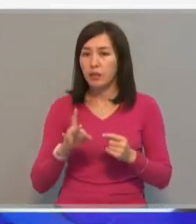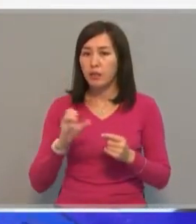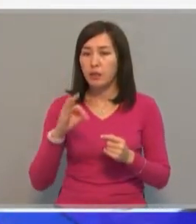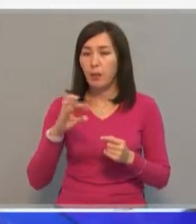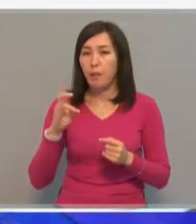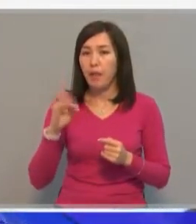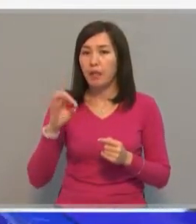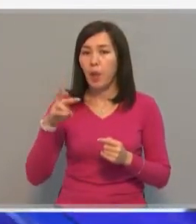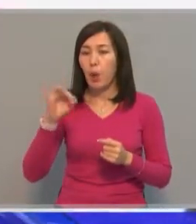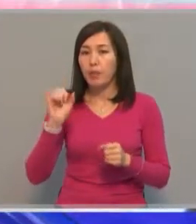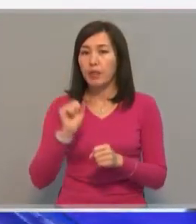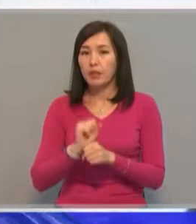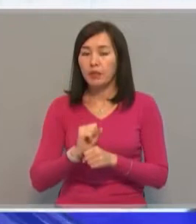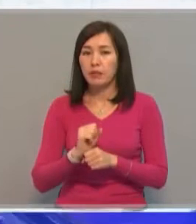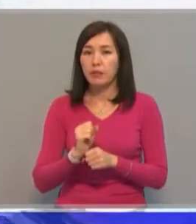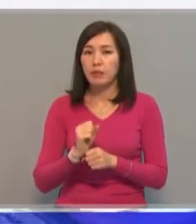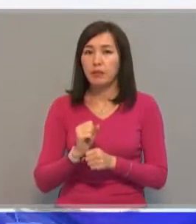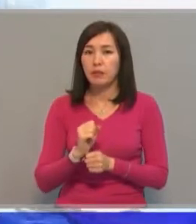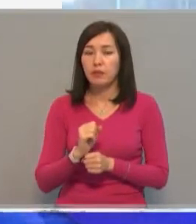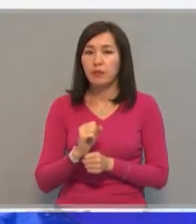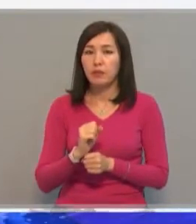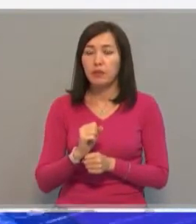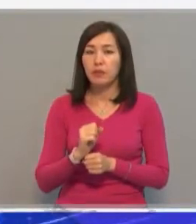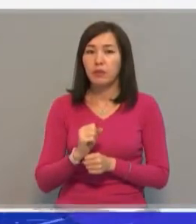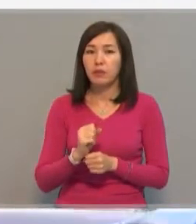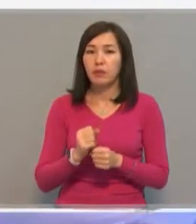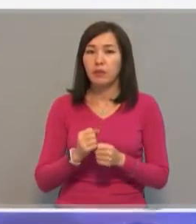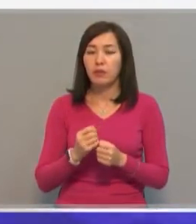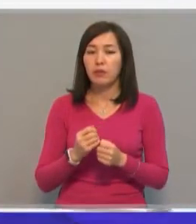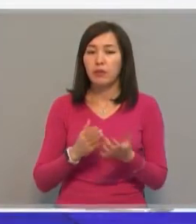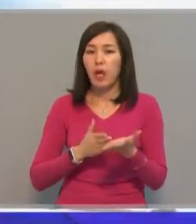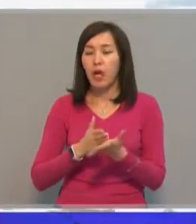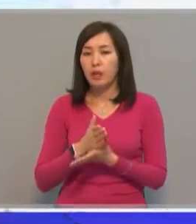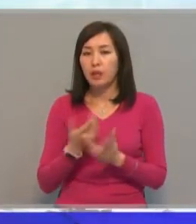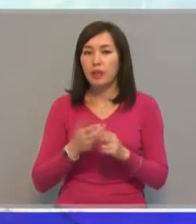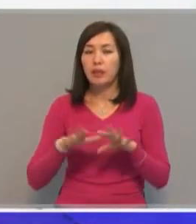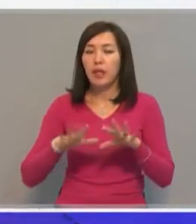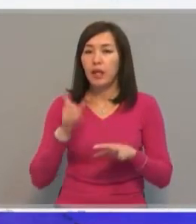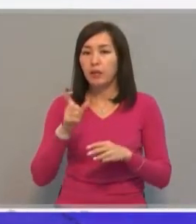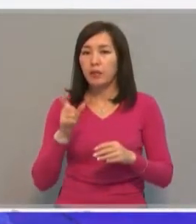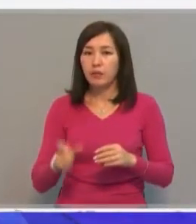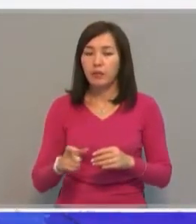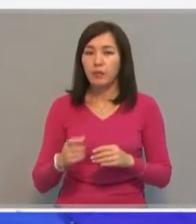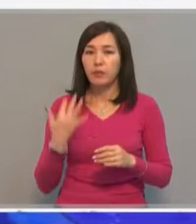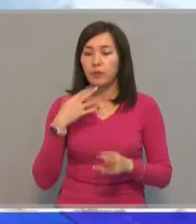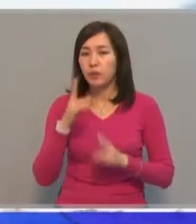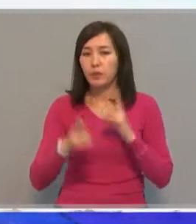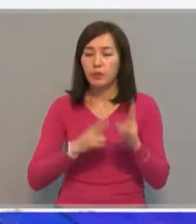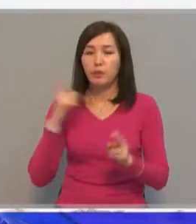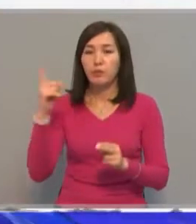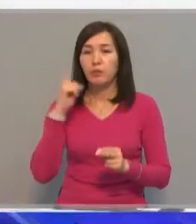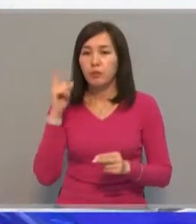Сымба, Даумед остановкілерді екі кольцоның ортасынан прямо өтетін болып қалдық. Сол жердің халықтарынан біраз айқай-шу